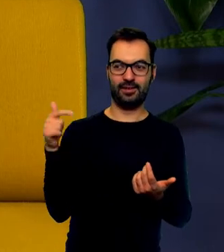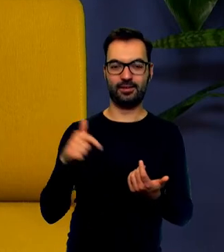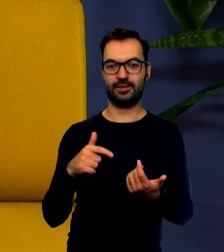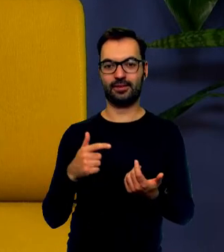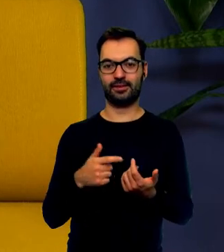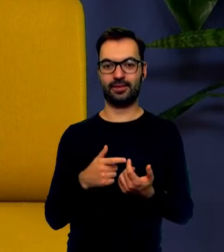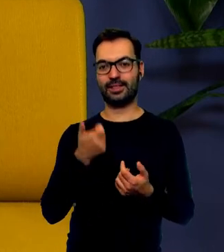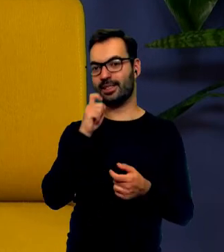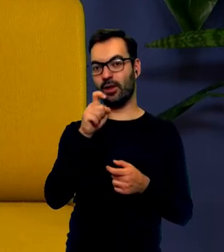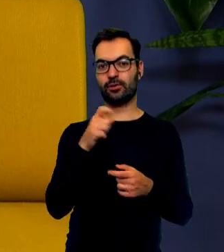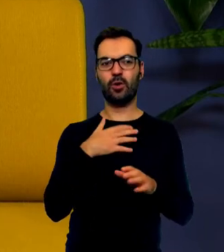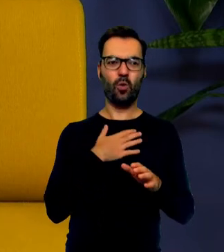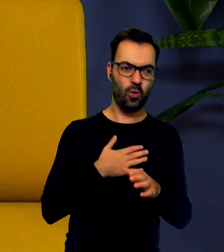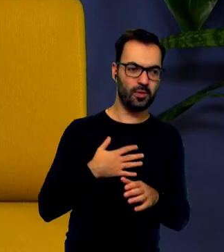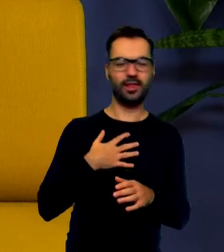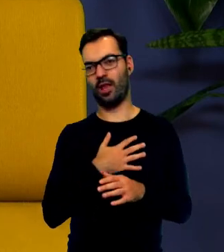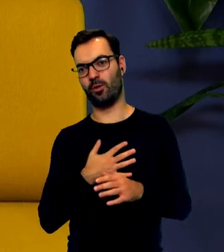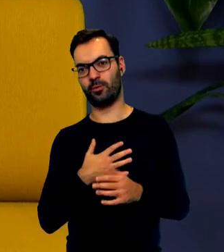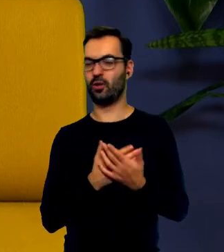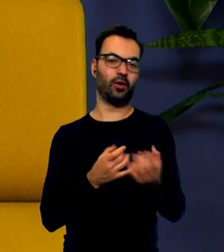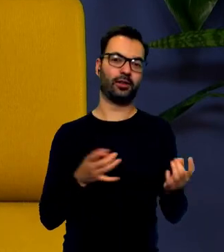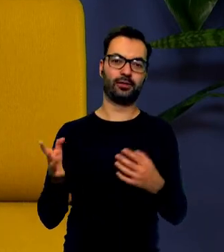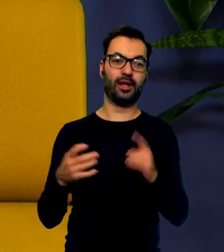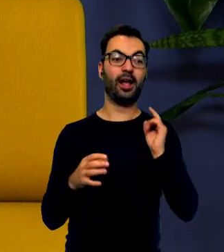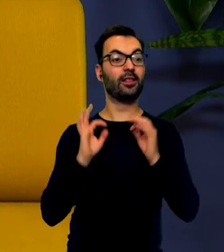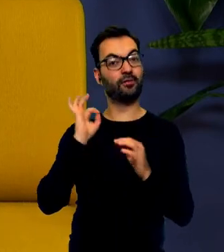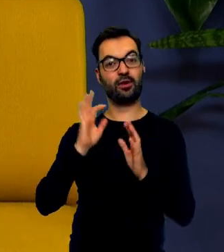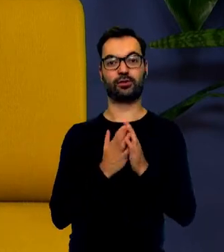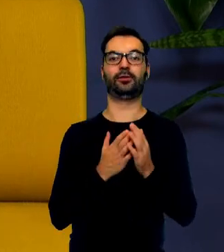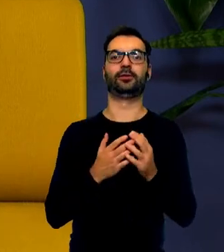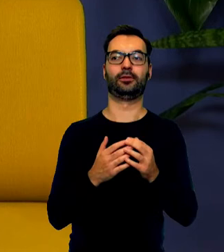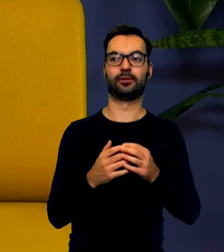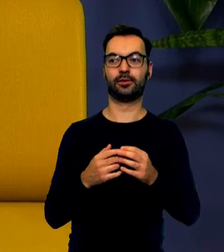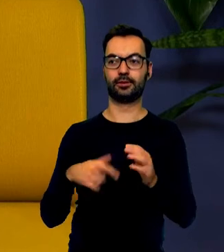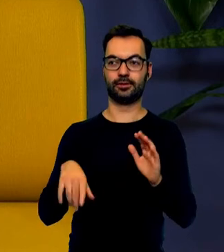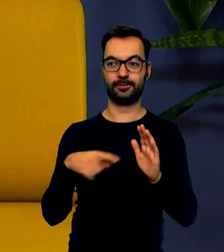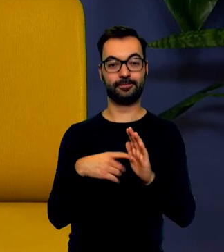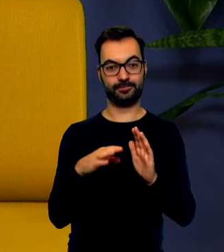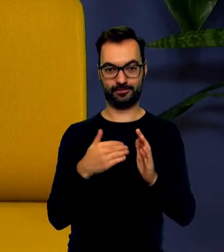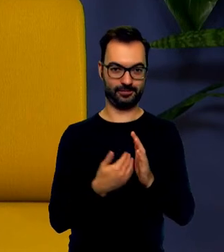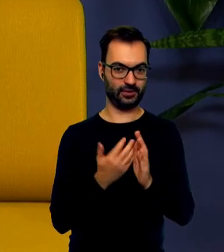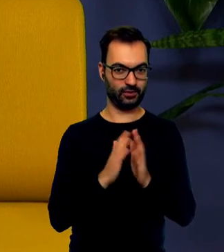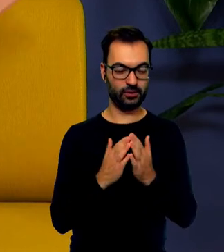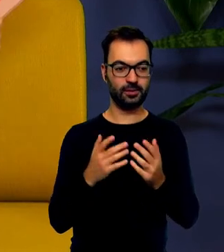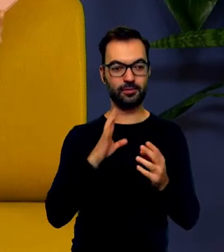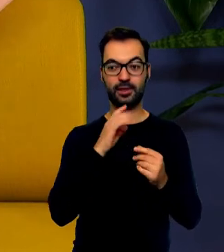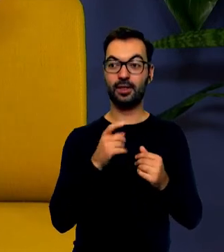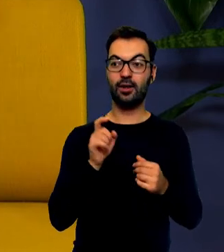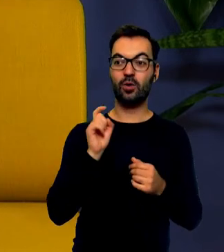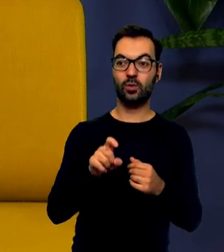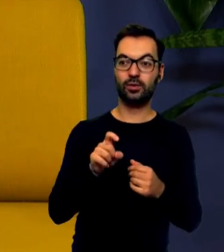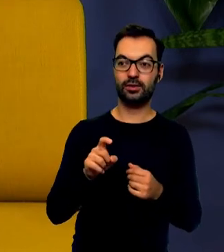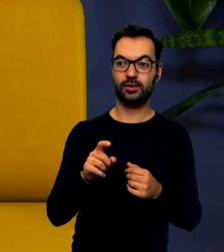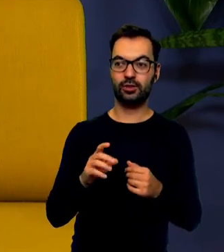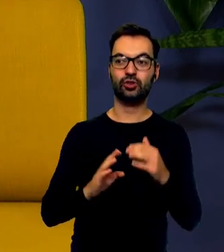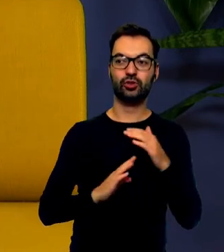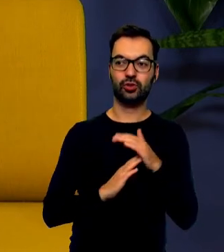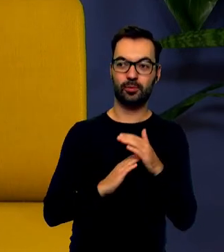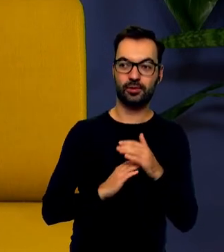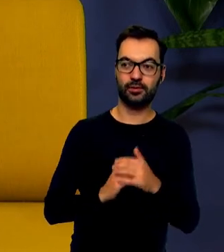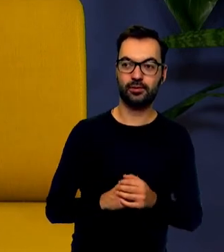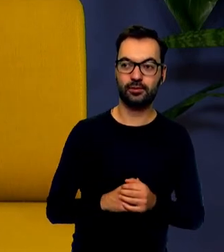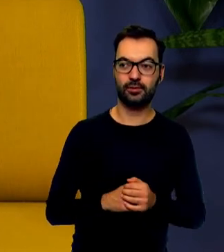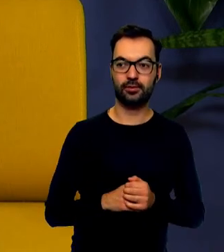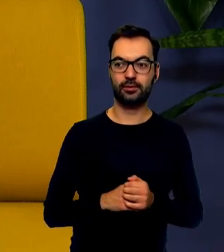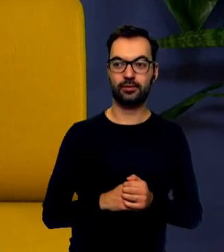mieć zdanie w ciągu sekundy, lubię lub tak, nie lubię na każdy tak temat, a twoja książka, Szczęśliwie reguły na czas chaosu, jest jak takie naciśnięcie guzika stop